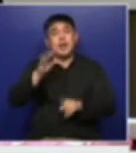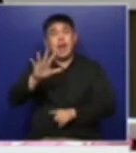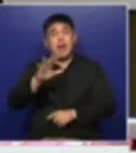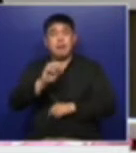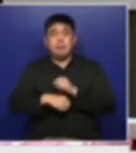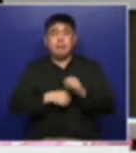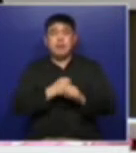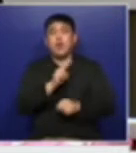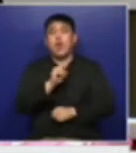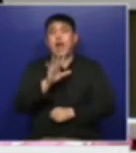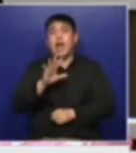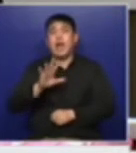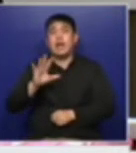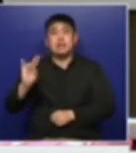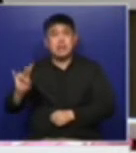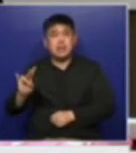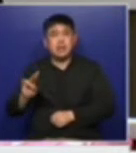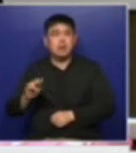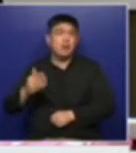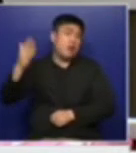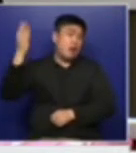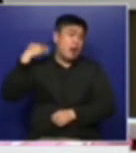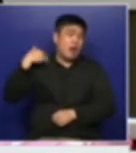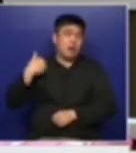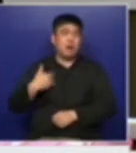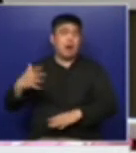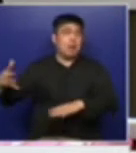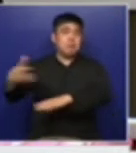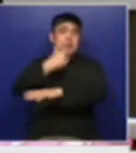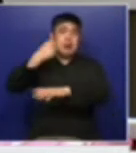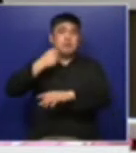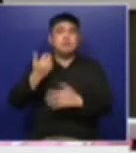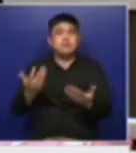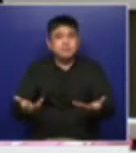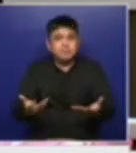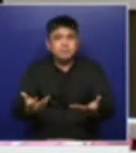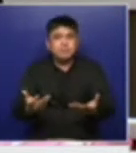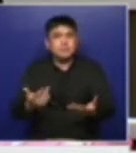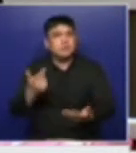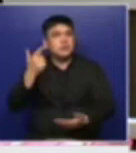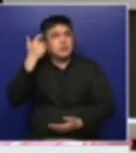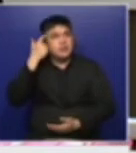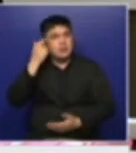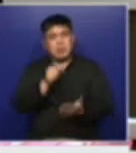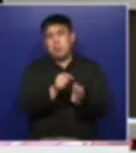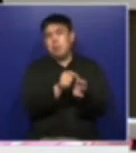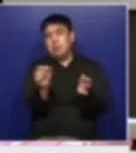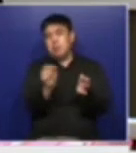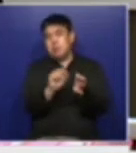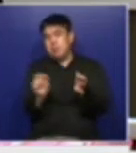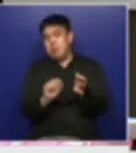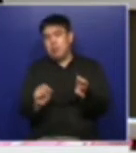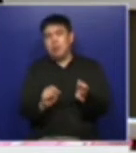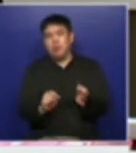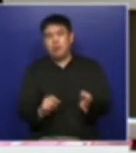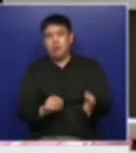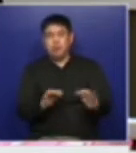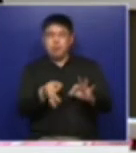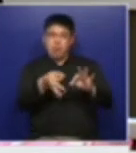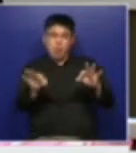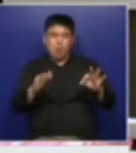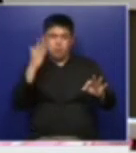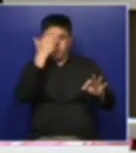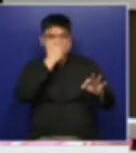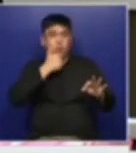2557ที่ปฏิวัติรัฐประหารแล้วก็มาเขียนสร้างความสวยหรูเพ